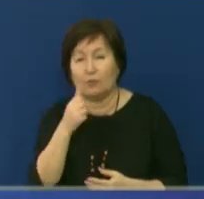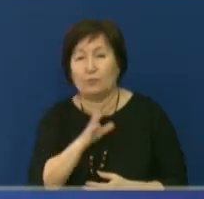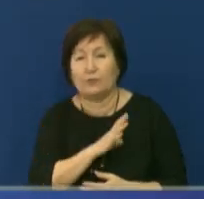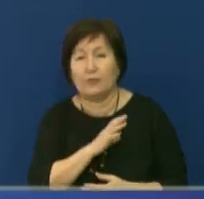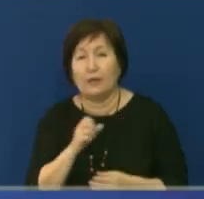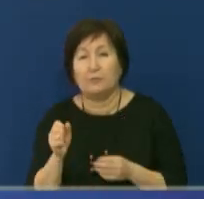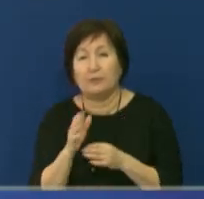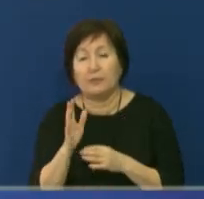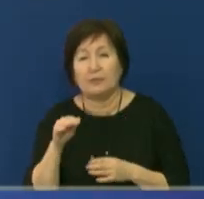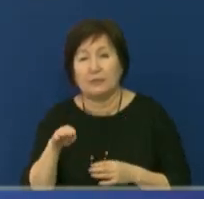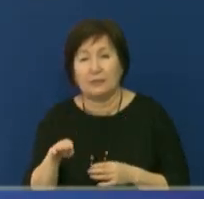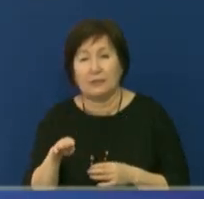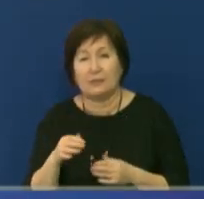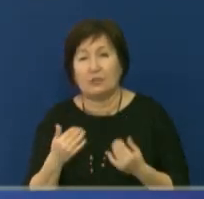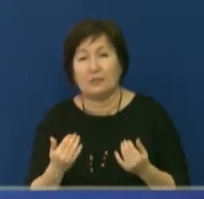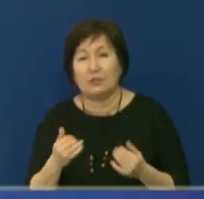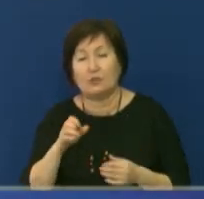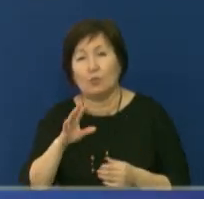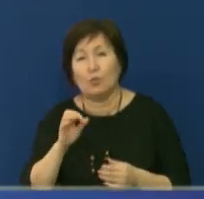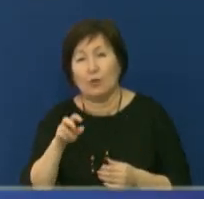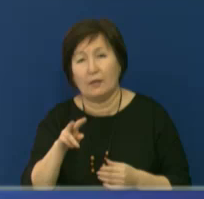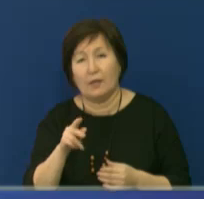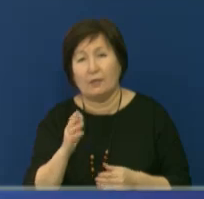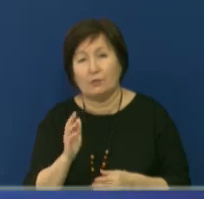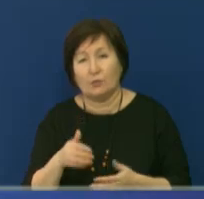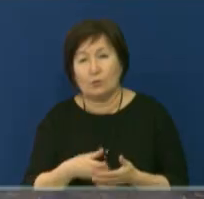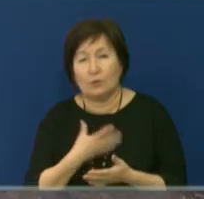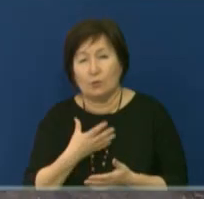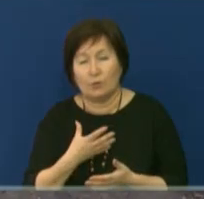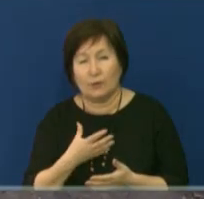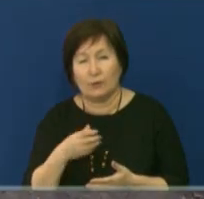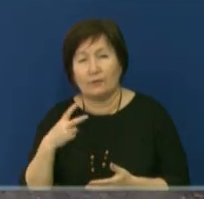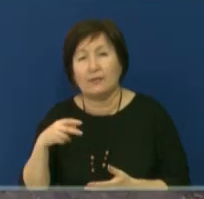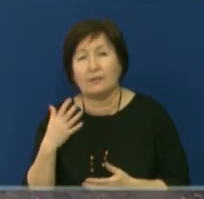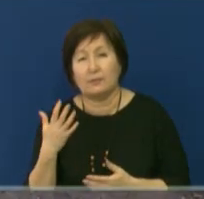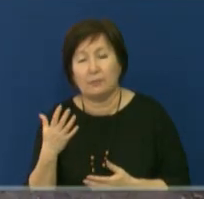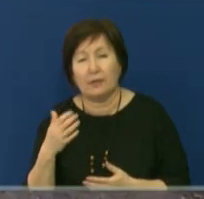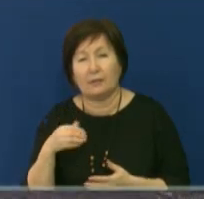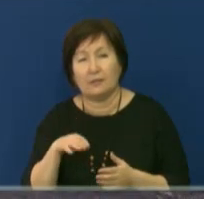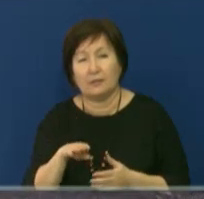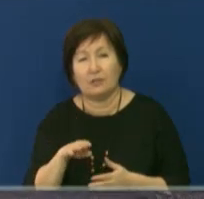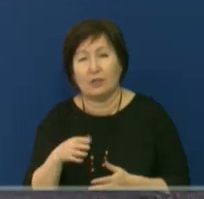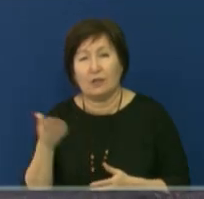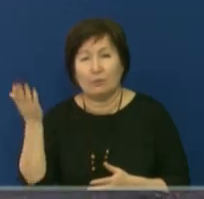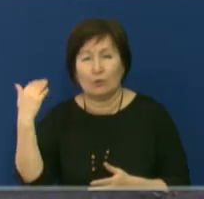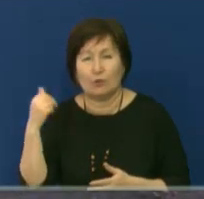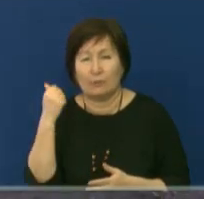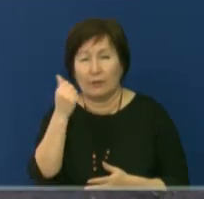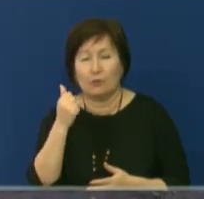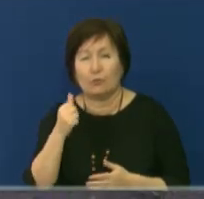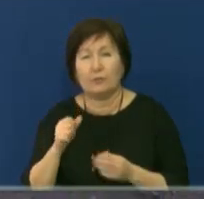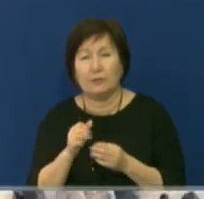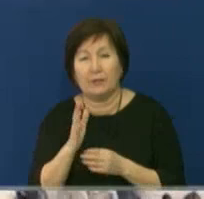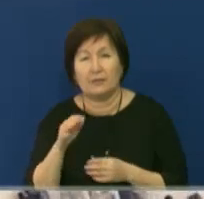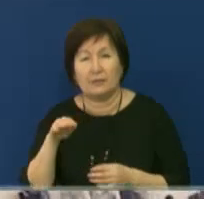мәжбүр. Көмірдің жоқтығынан тұрғындар қи жағып жылынып жатыр. Тарбағатай ауданда былтыр тоннасы 19 мың теңге болған